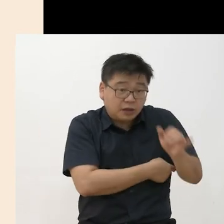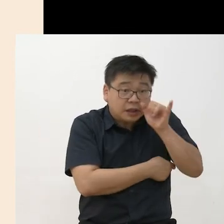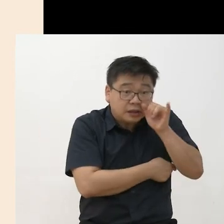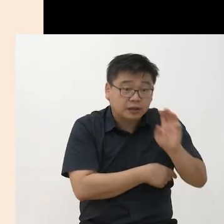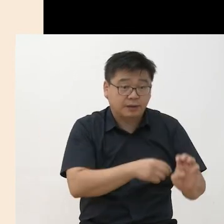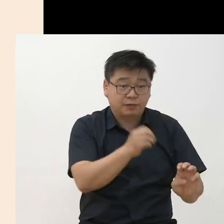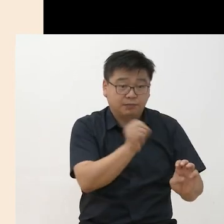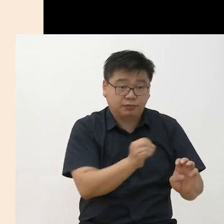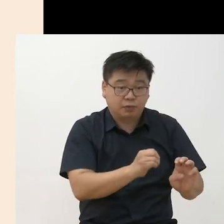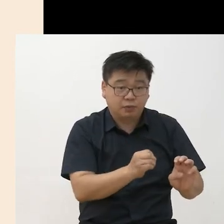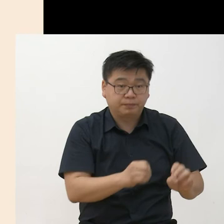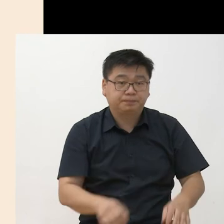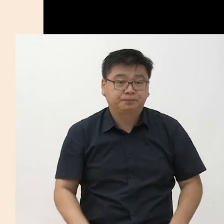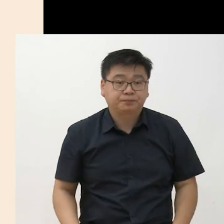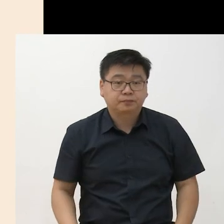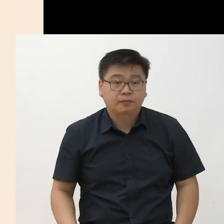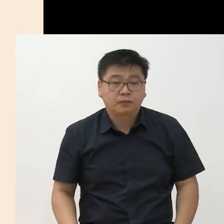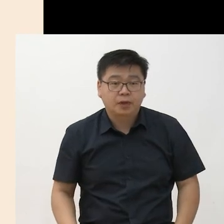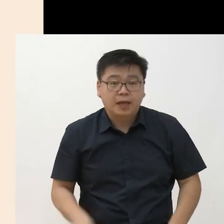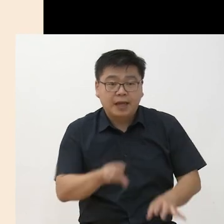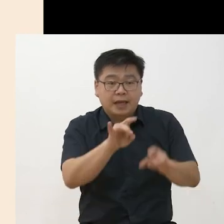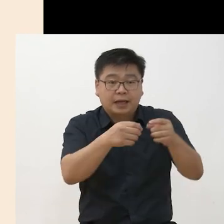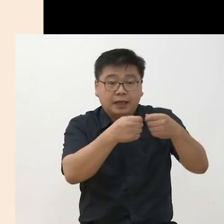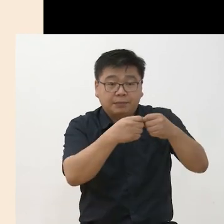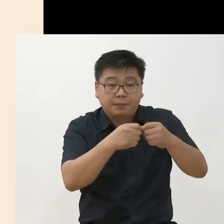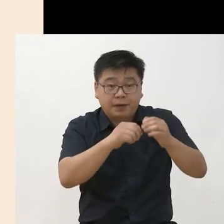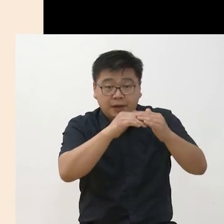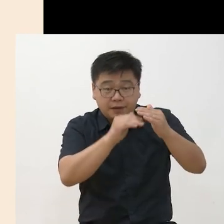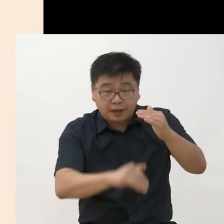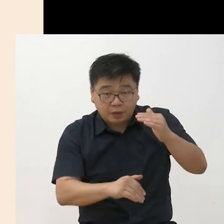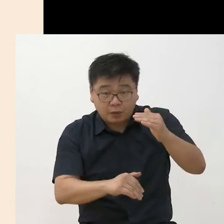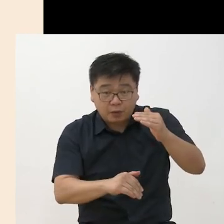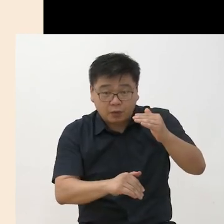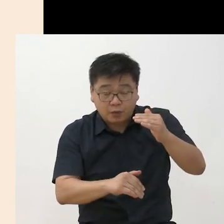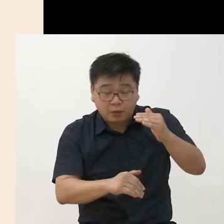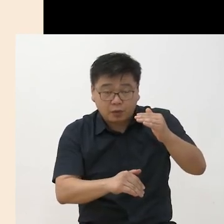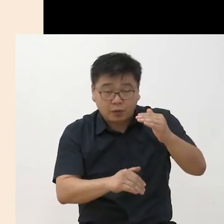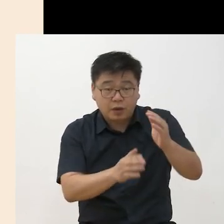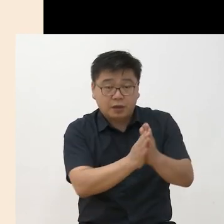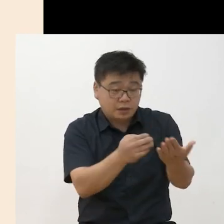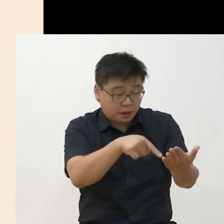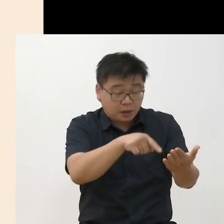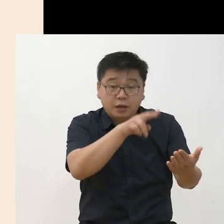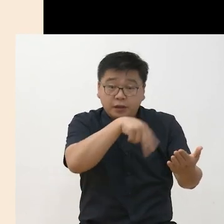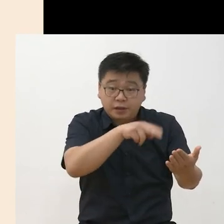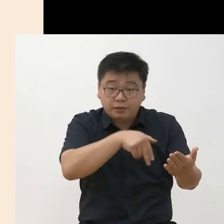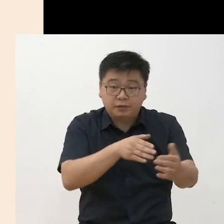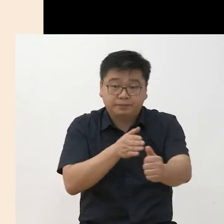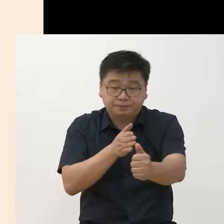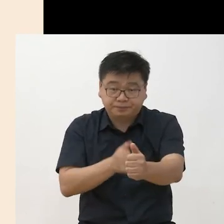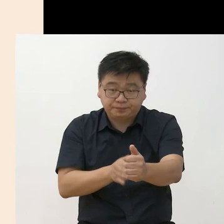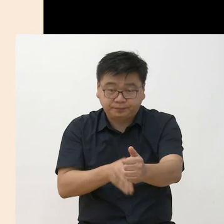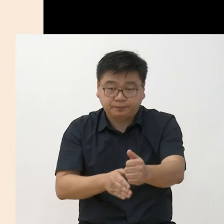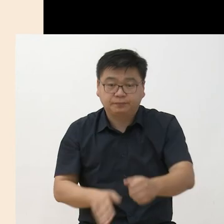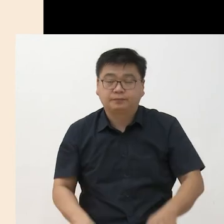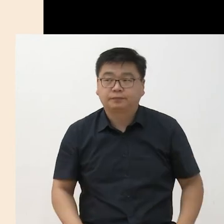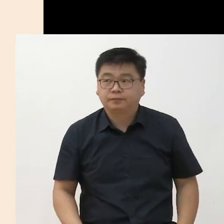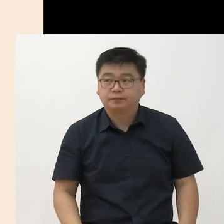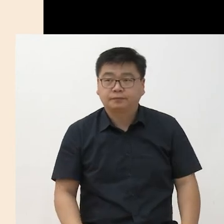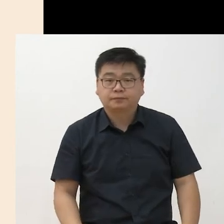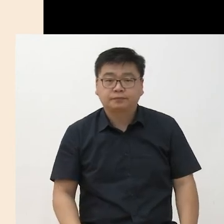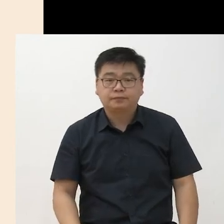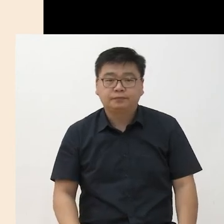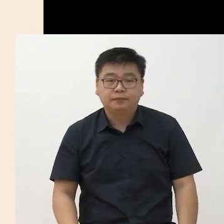30%입니다. 각 기준의 세부 내용은 자료에 있는 내용을 읽어주시고요. 자료로 대신하도록